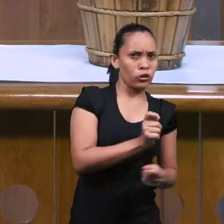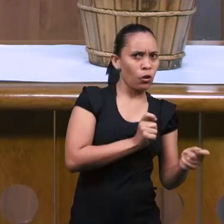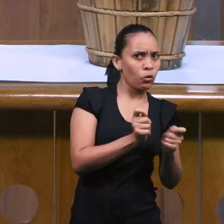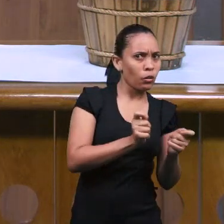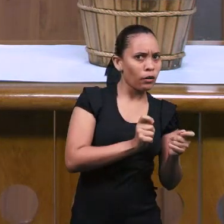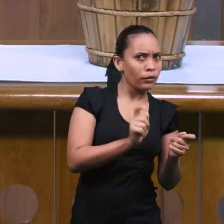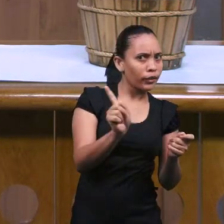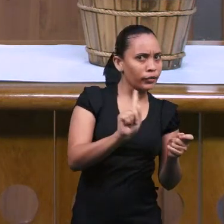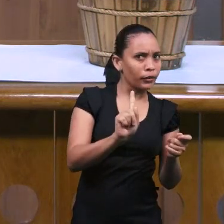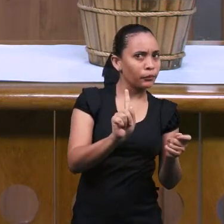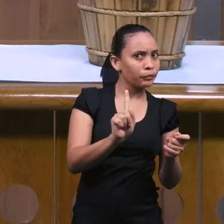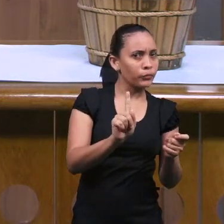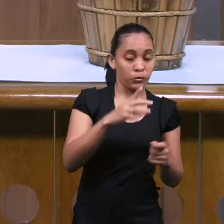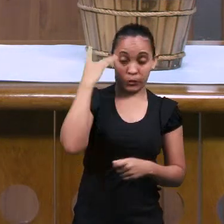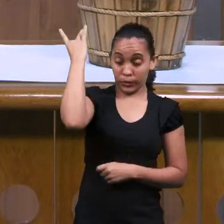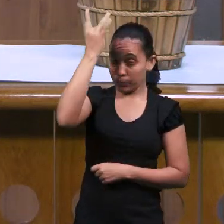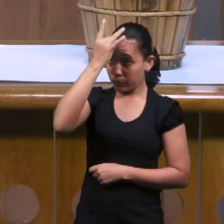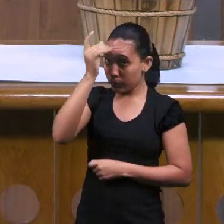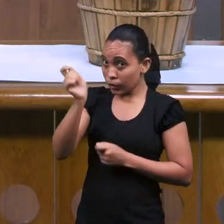gouverner.